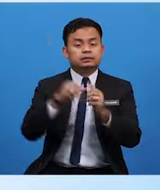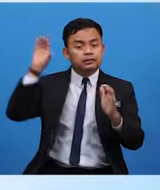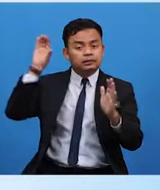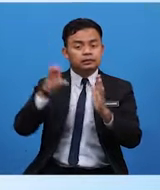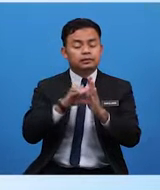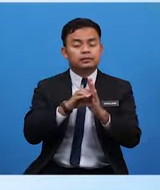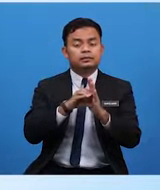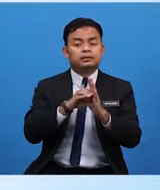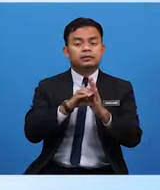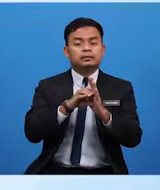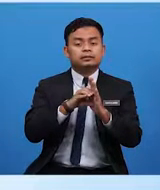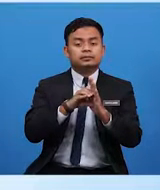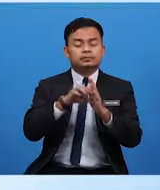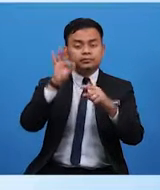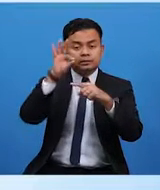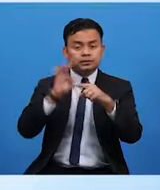2/3